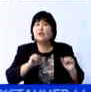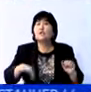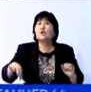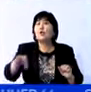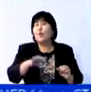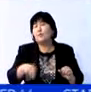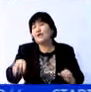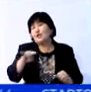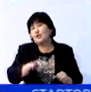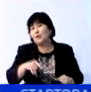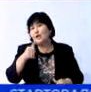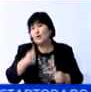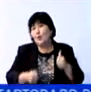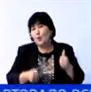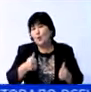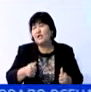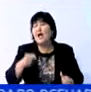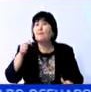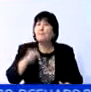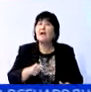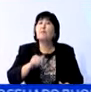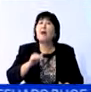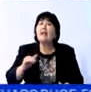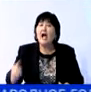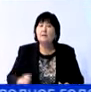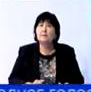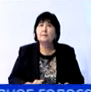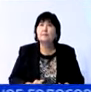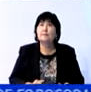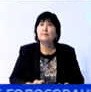области на республиканском конкурсе «Манбала».